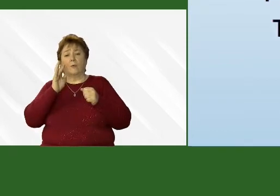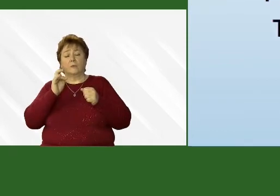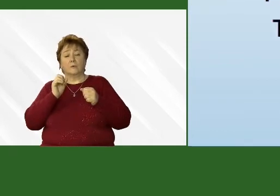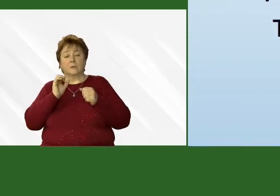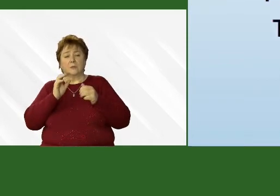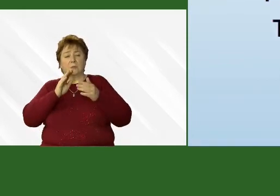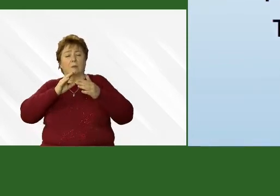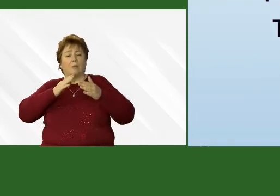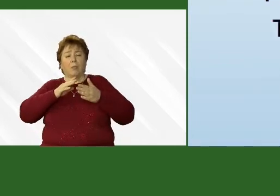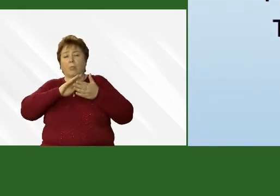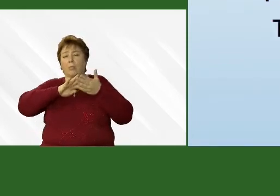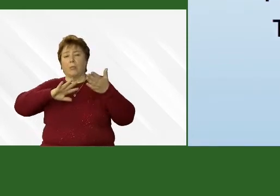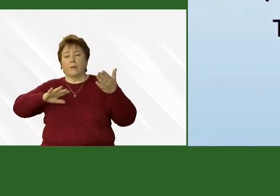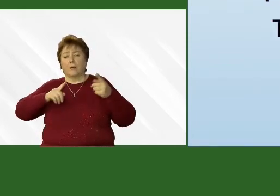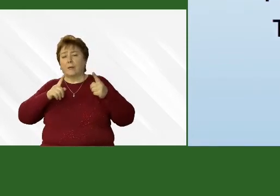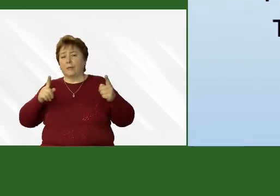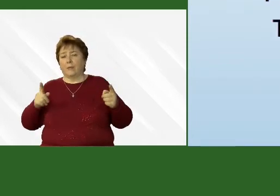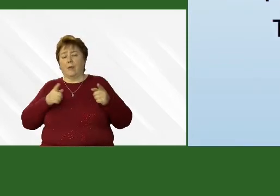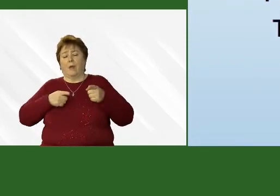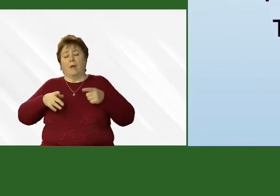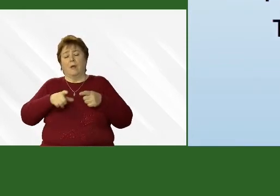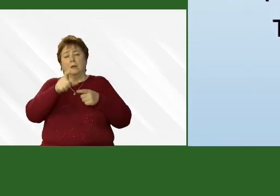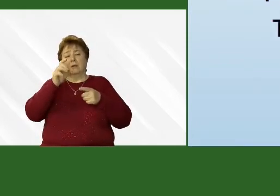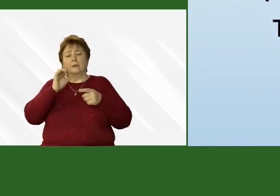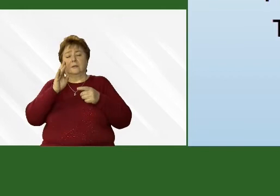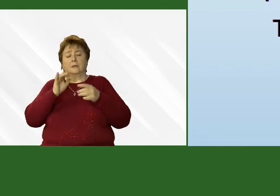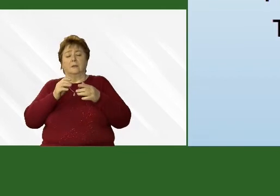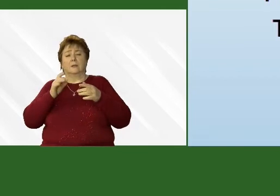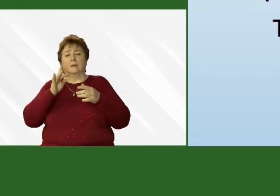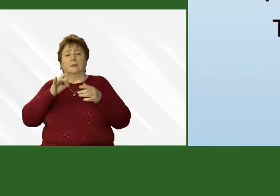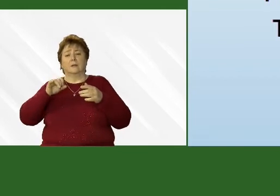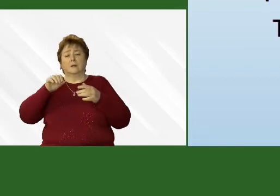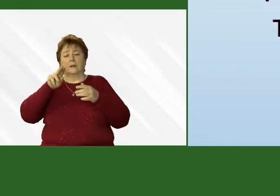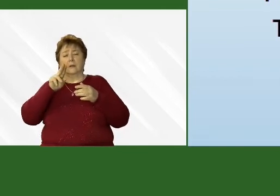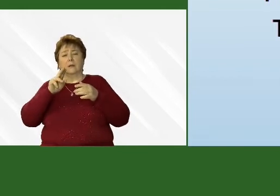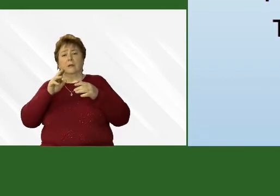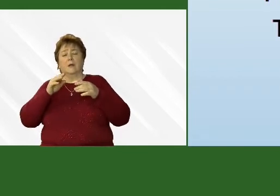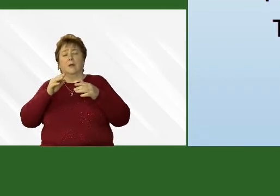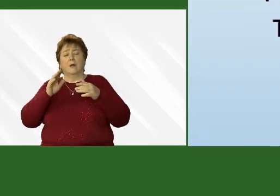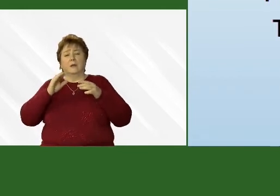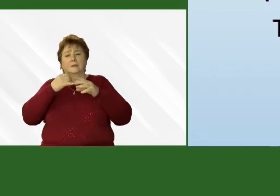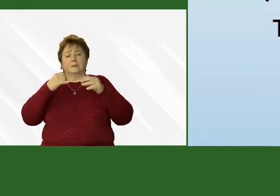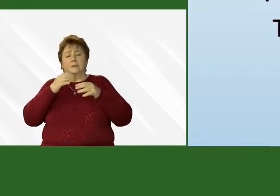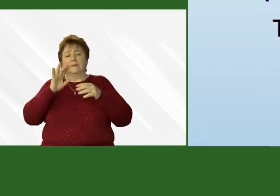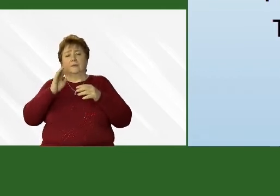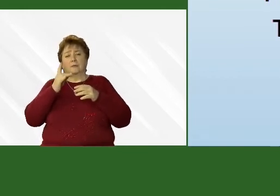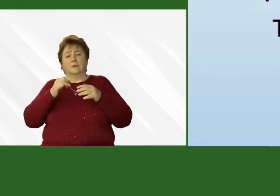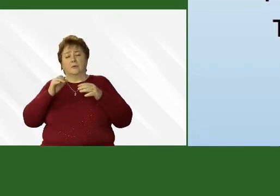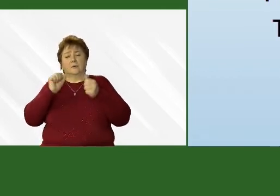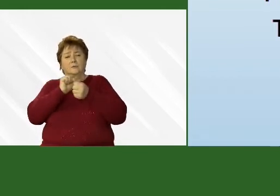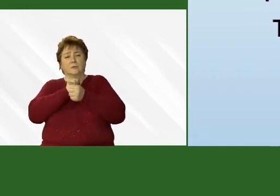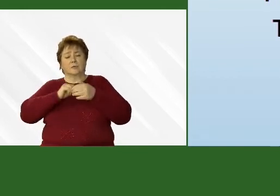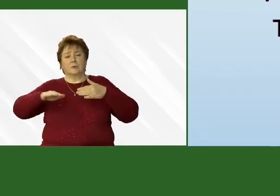– самая длинная река Антарктиды, расположена в долине Райт на земле Виктории в сухих долинах